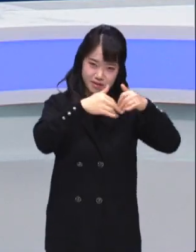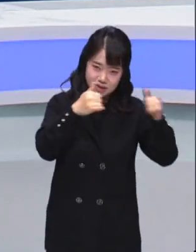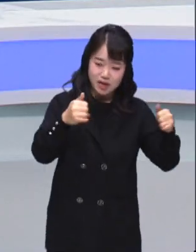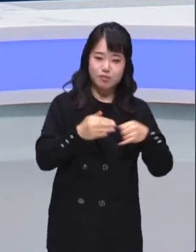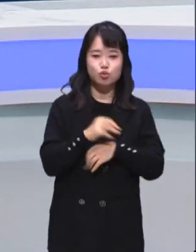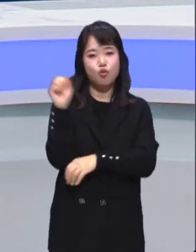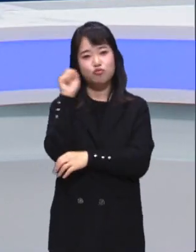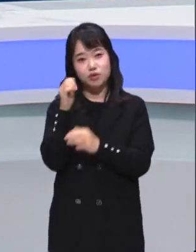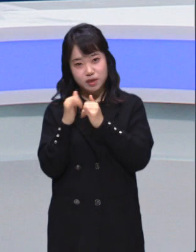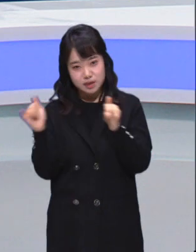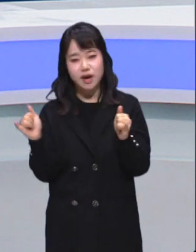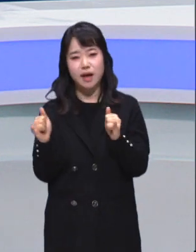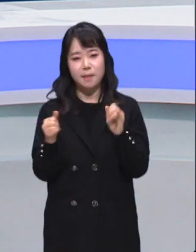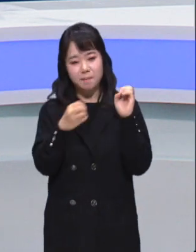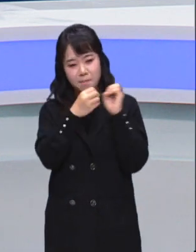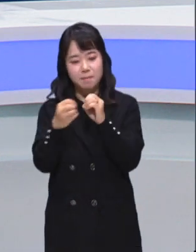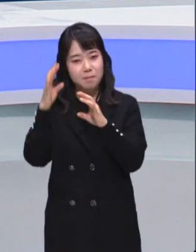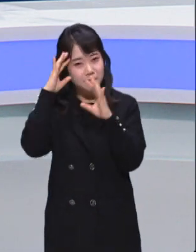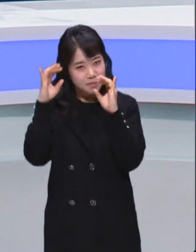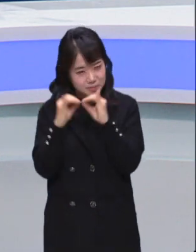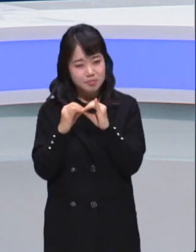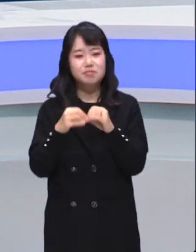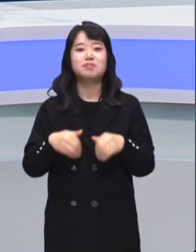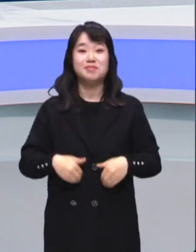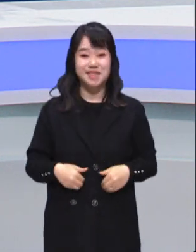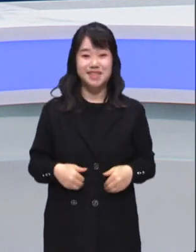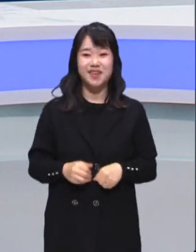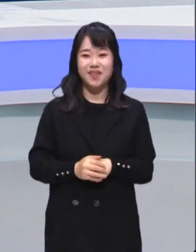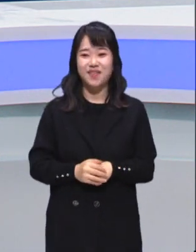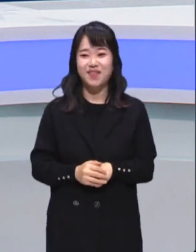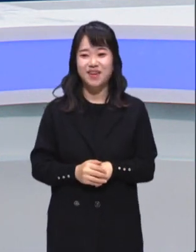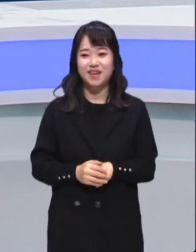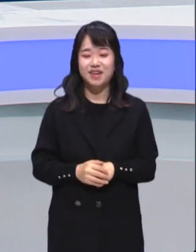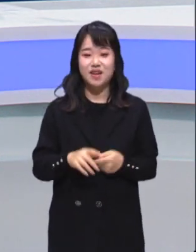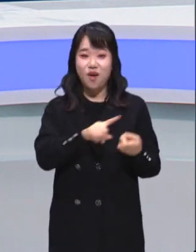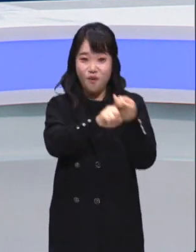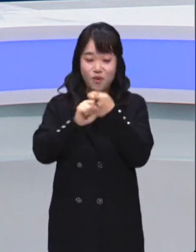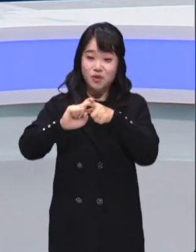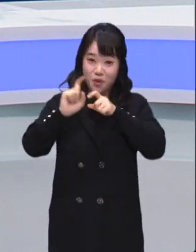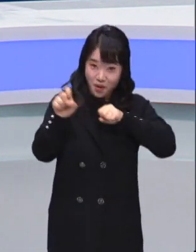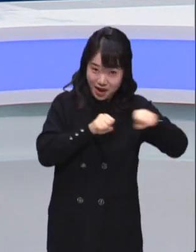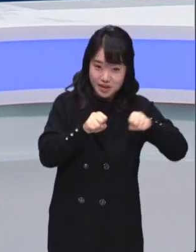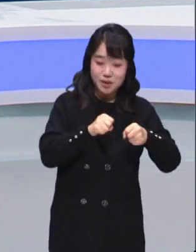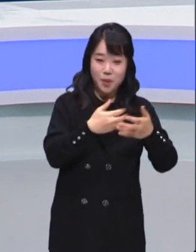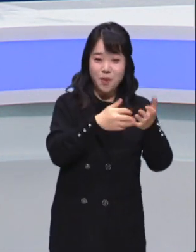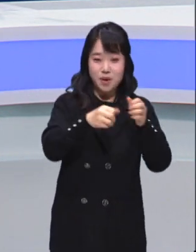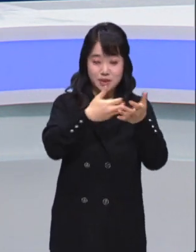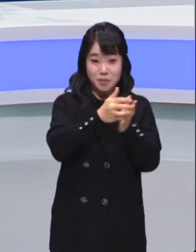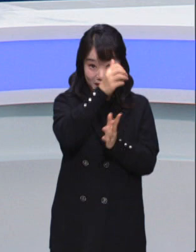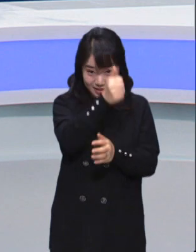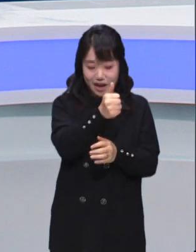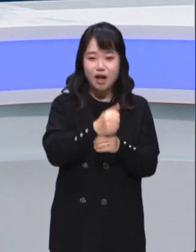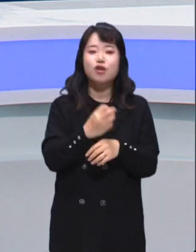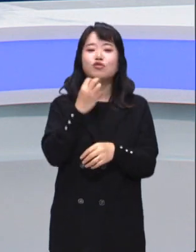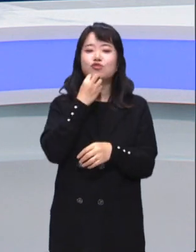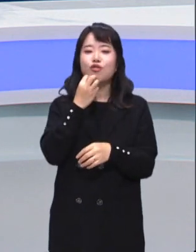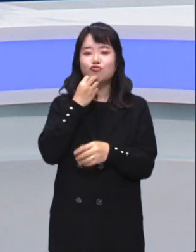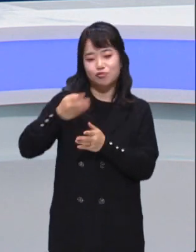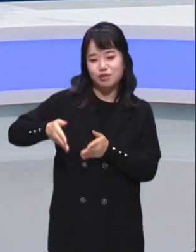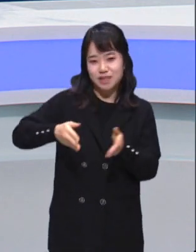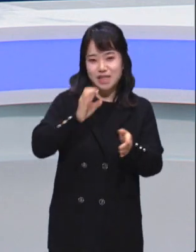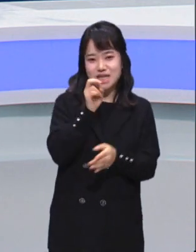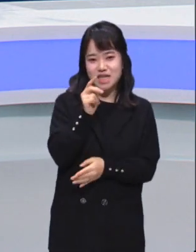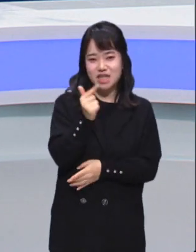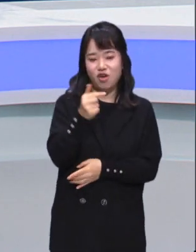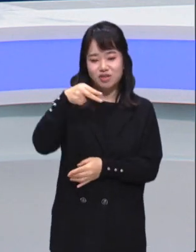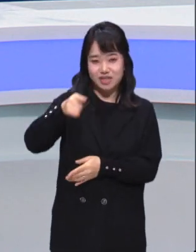많은 시민분들이 좀 체감하고 공감할 수 있었으면 좋겠습니다 연세로 공동행동 손솔집행위원장과 함께이 서울의 유일한대